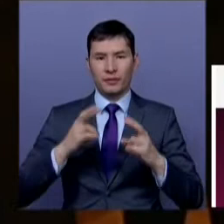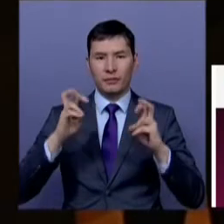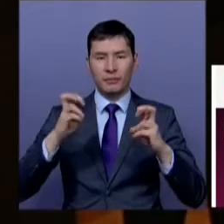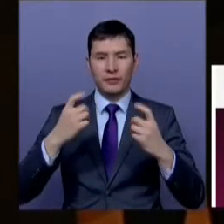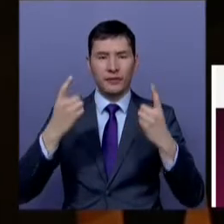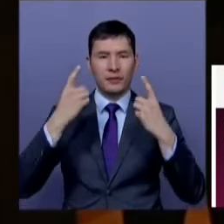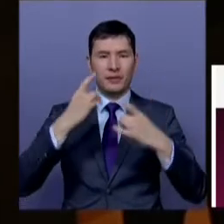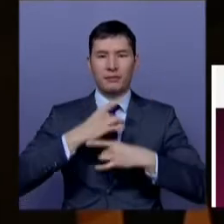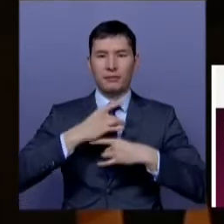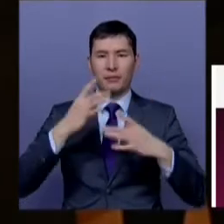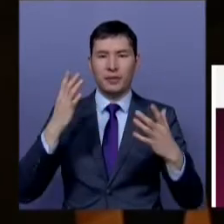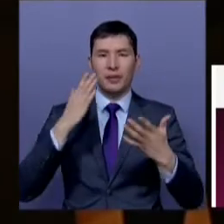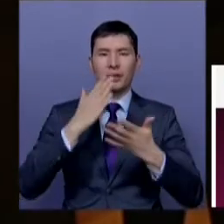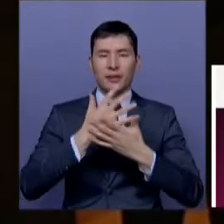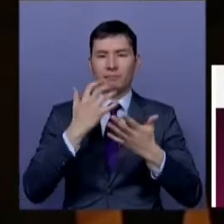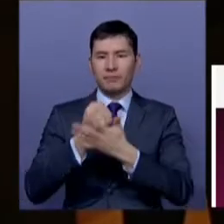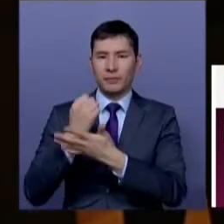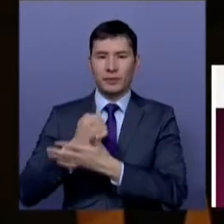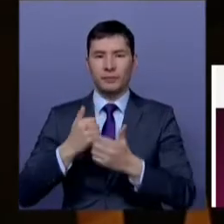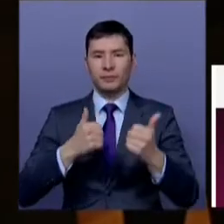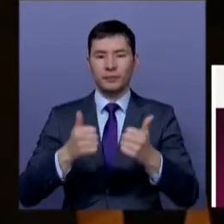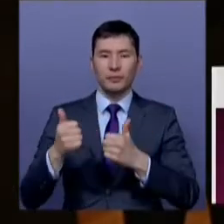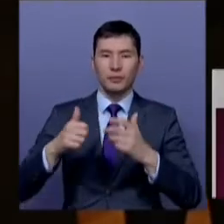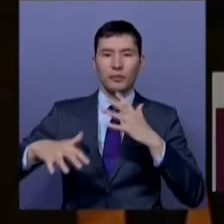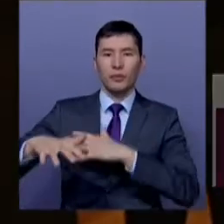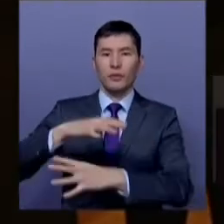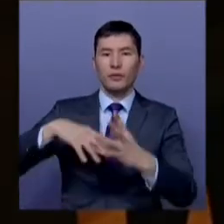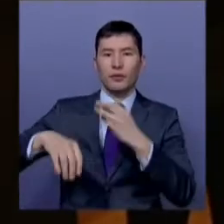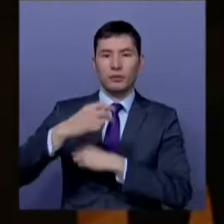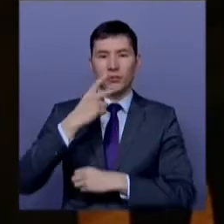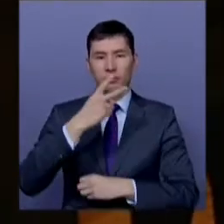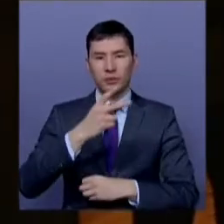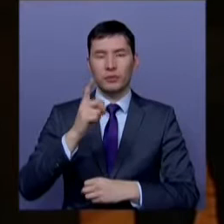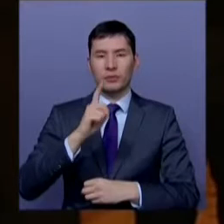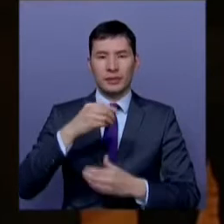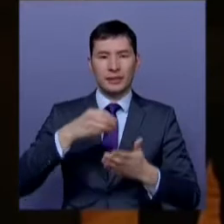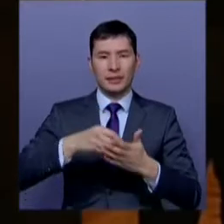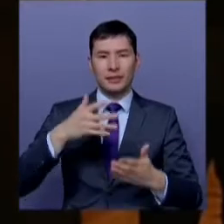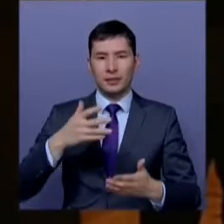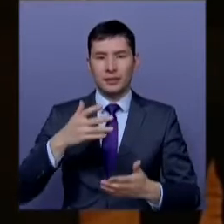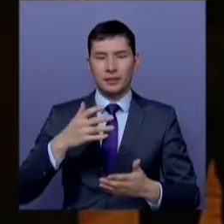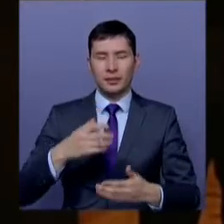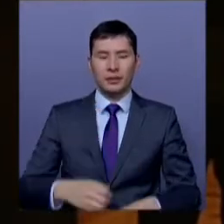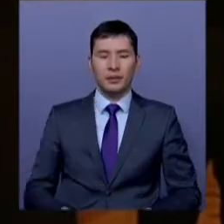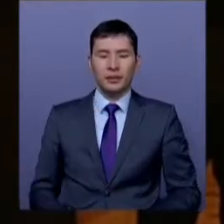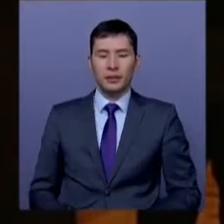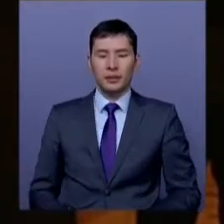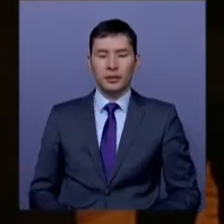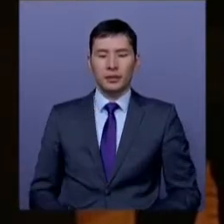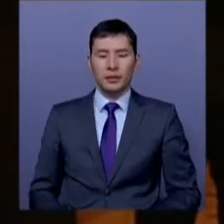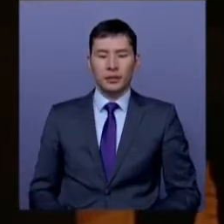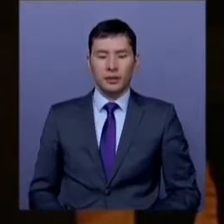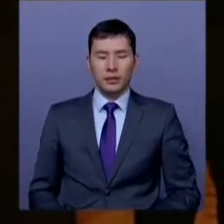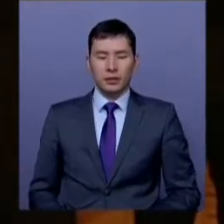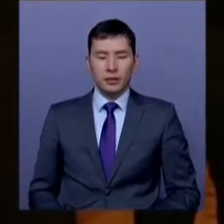жетістіктер табысты осындай халыққа өзінің өнерін паш ете беретіндей жұлдыздарды шәкірттерді